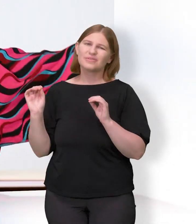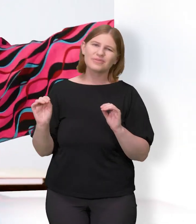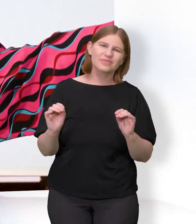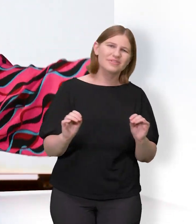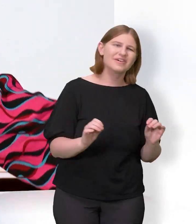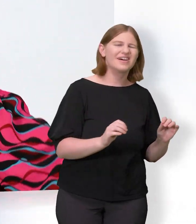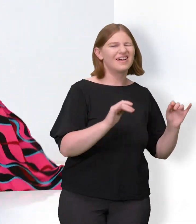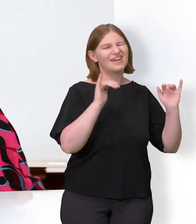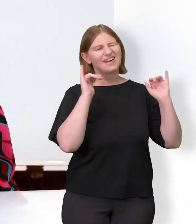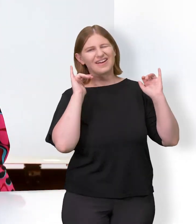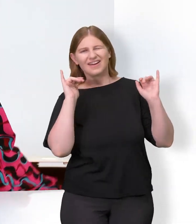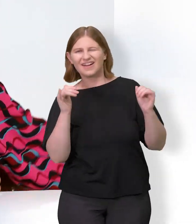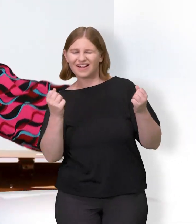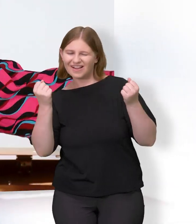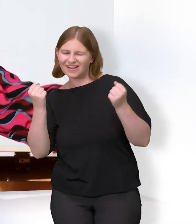oh,